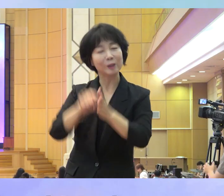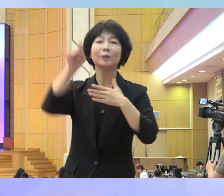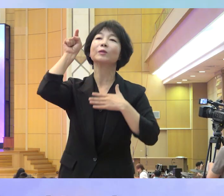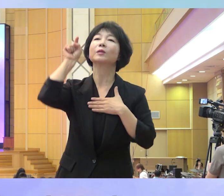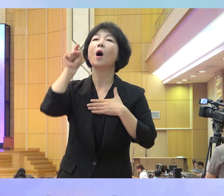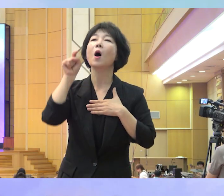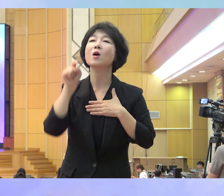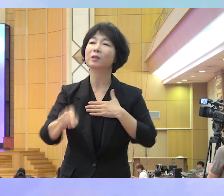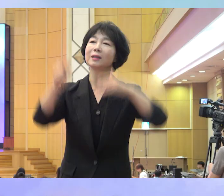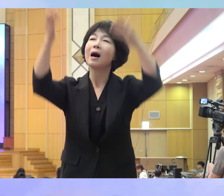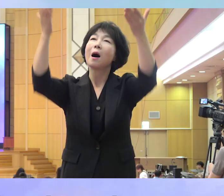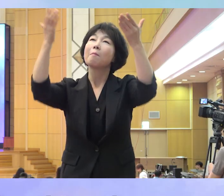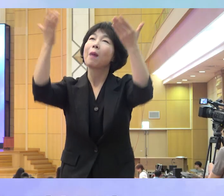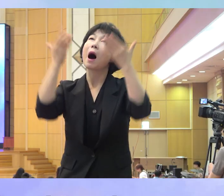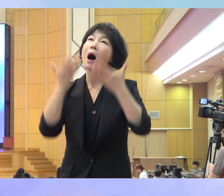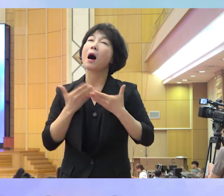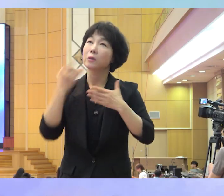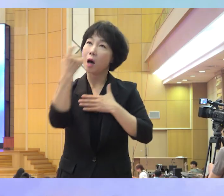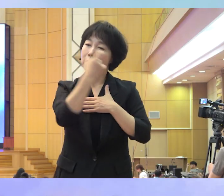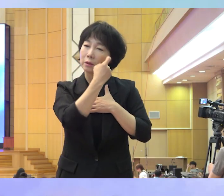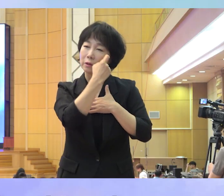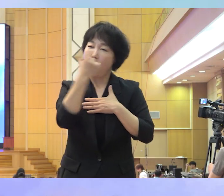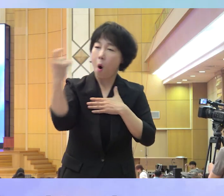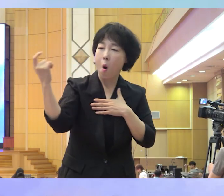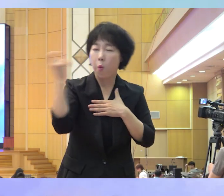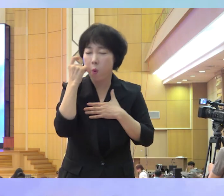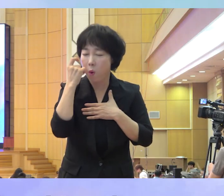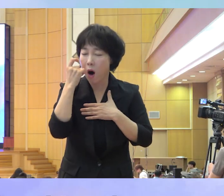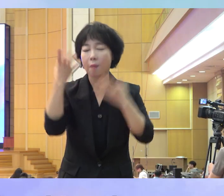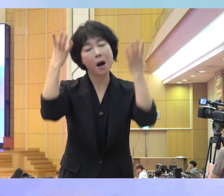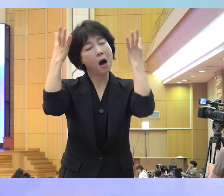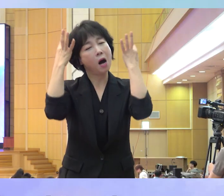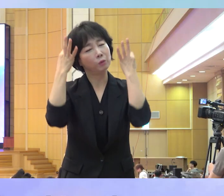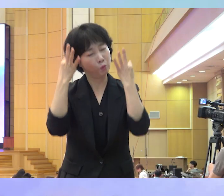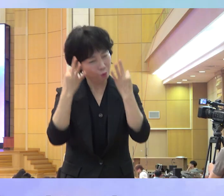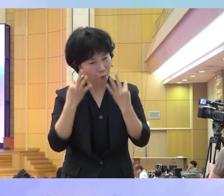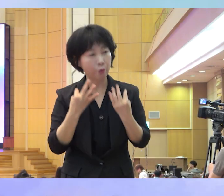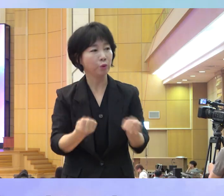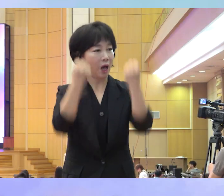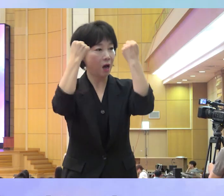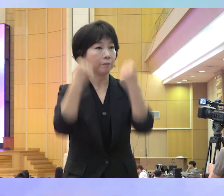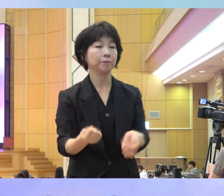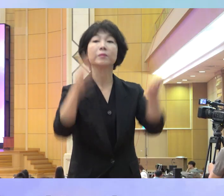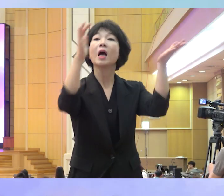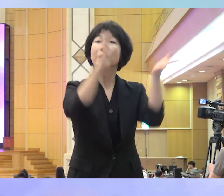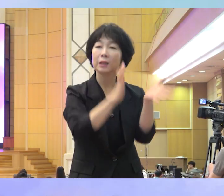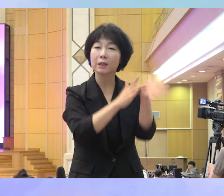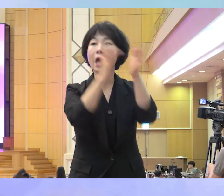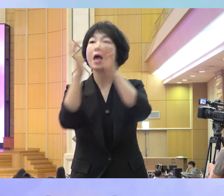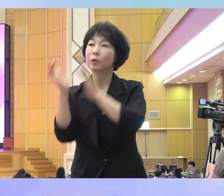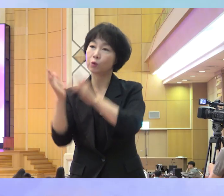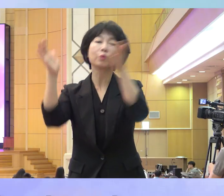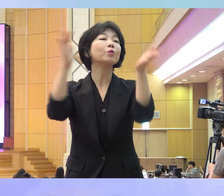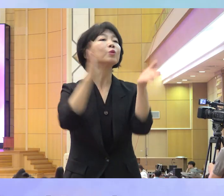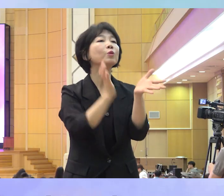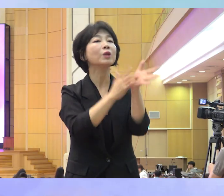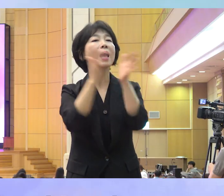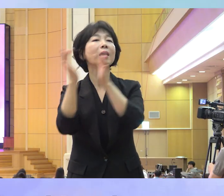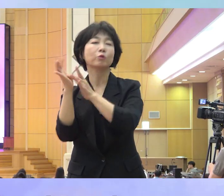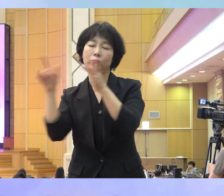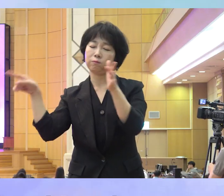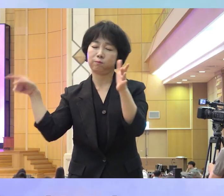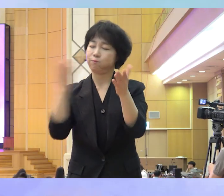믿는 것은 받은 증거만 보다. 예수